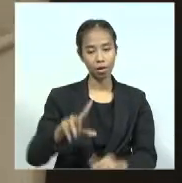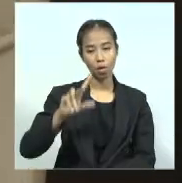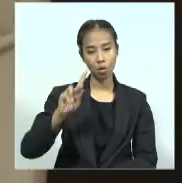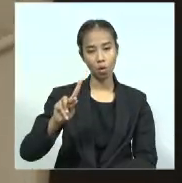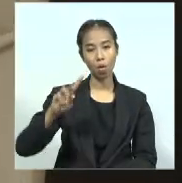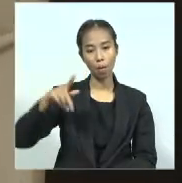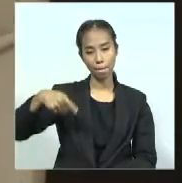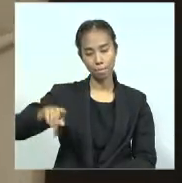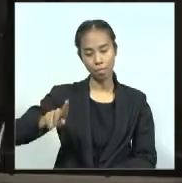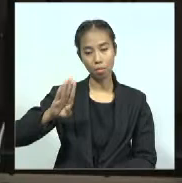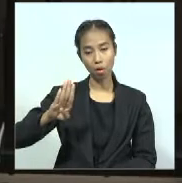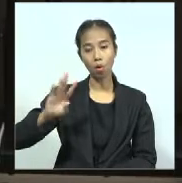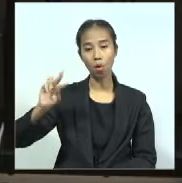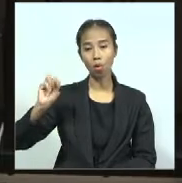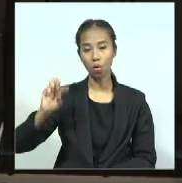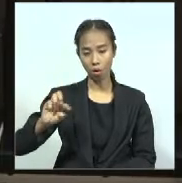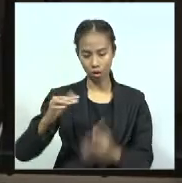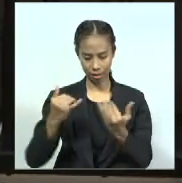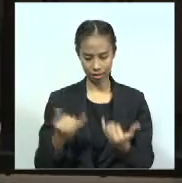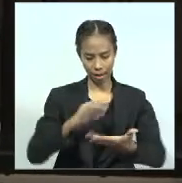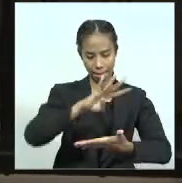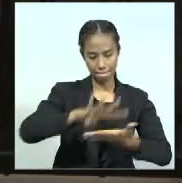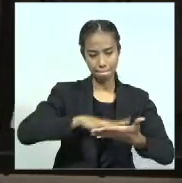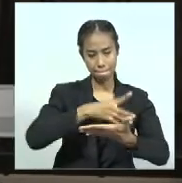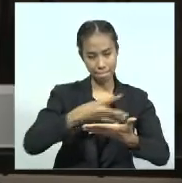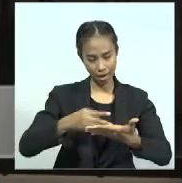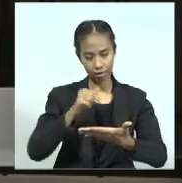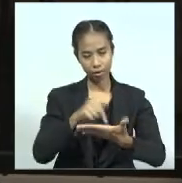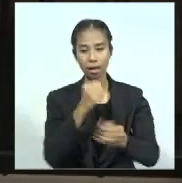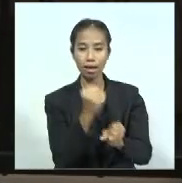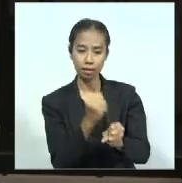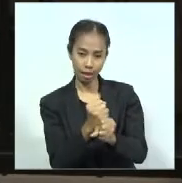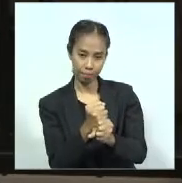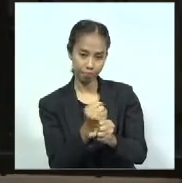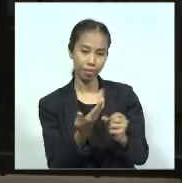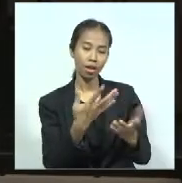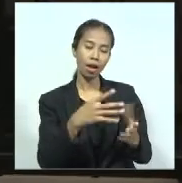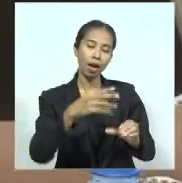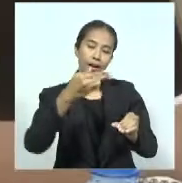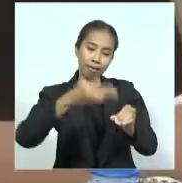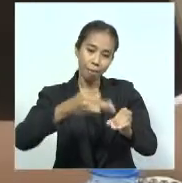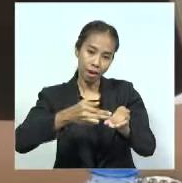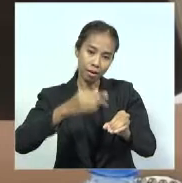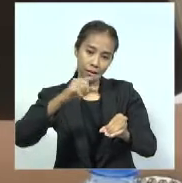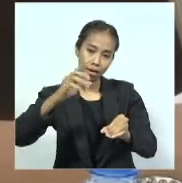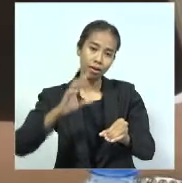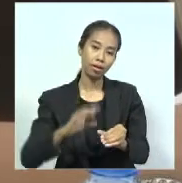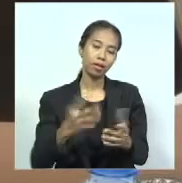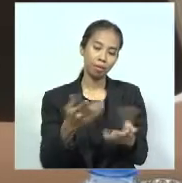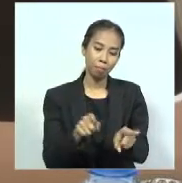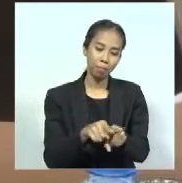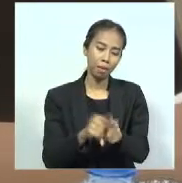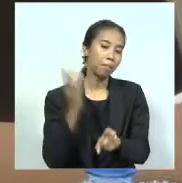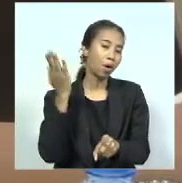ง.มีมติแผนปรับปรุงข้อกำหนดเพื่อเพิ่มสัดส่วนผสมไบโอดีเซลในน้ำมันดีเซลหมุนเร็วจากร้อย